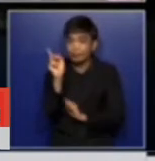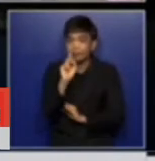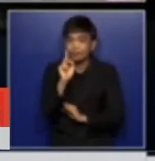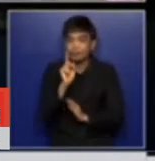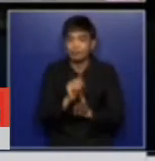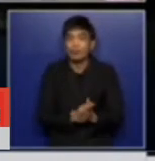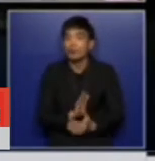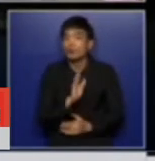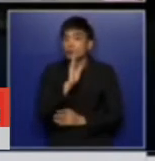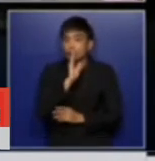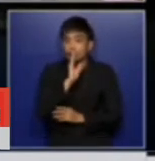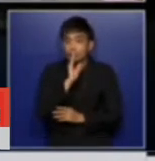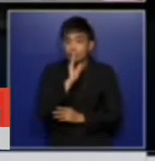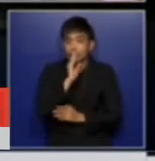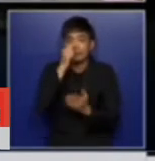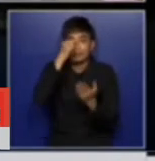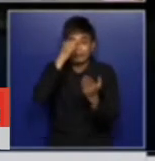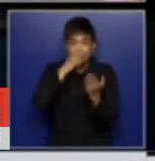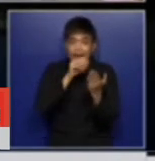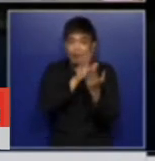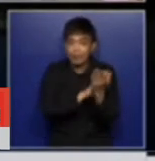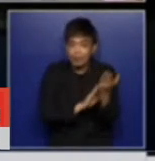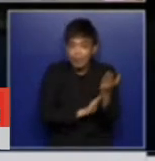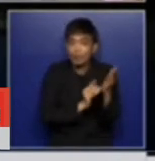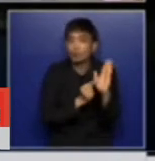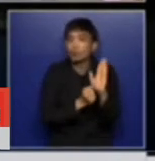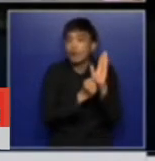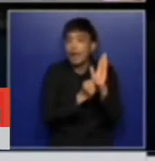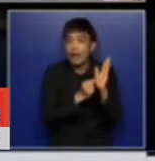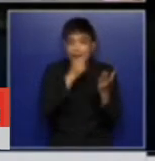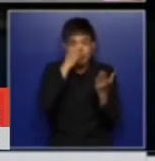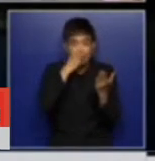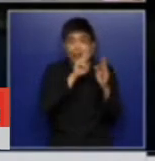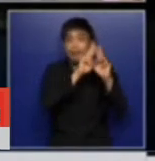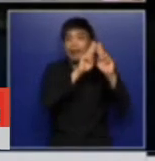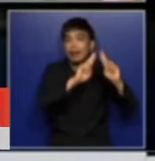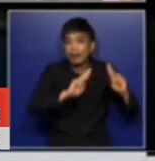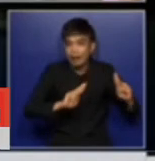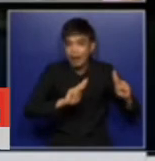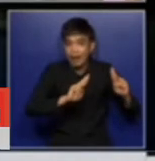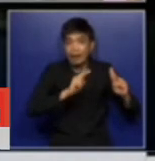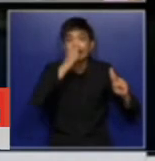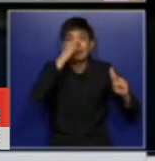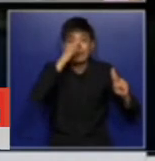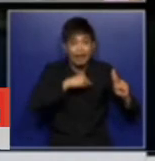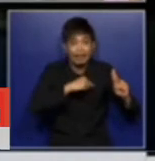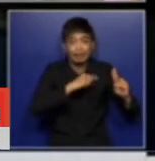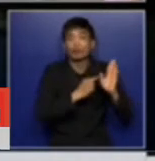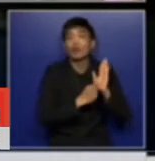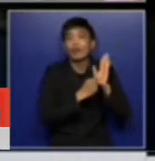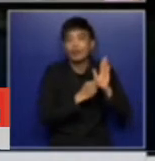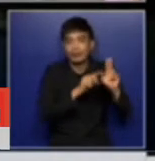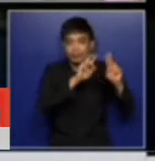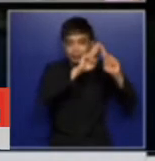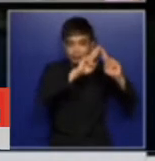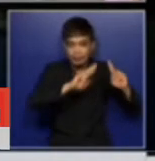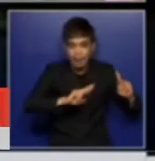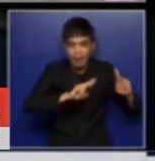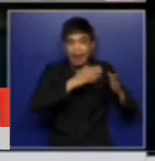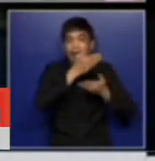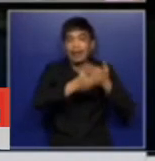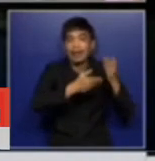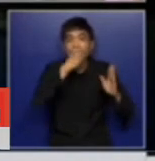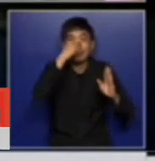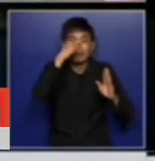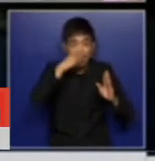สมมุติประเทศไทยเป็นร้านค้านะครับชื่อว่าร้านค้าประเทศไทยเนี่ยขณะนี้ร้านค้าประเทศไทยเนี่ยนะครับ